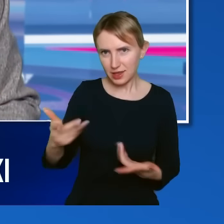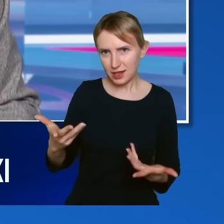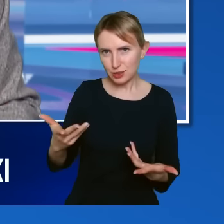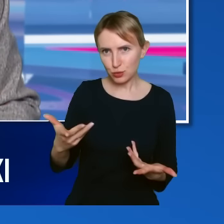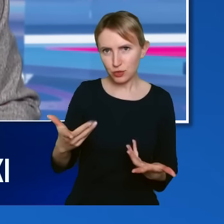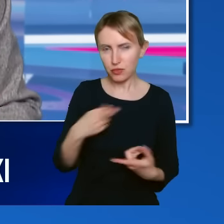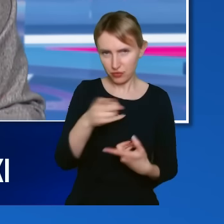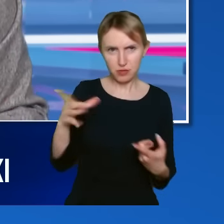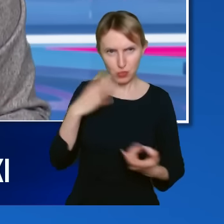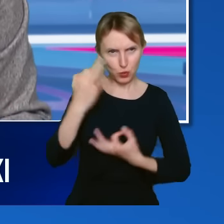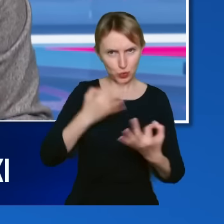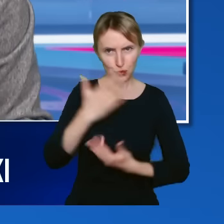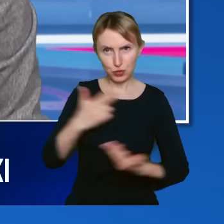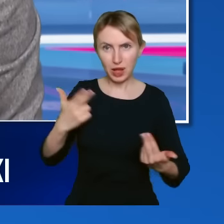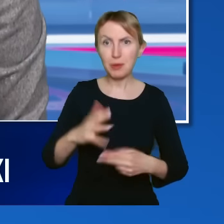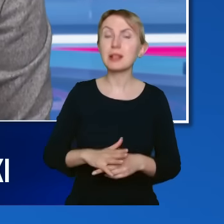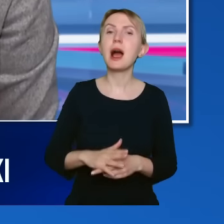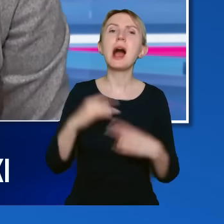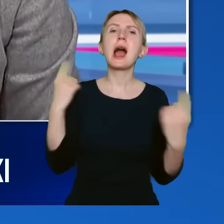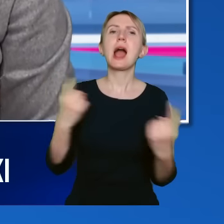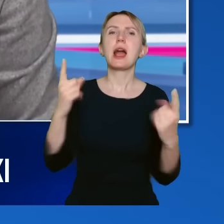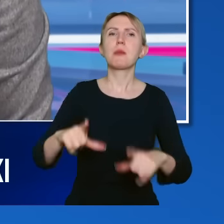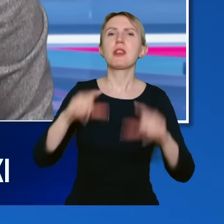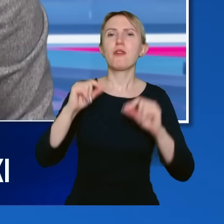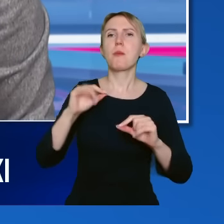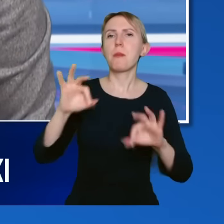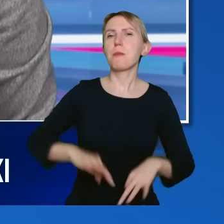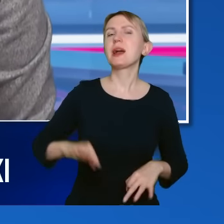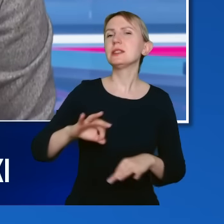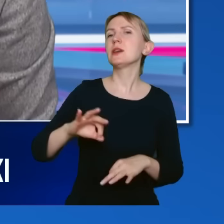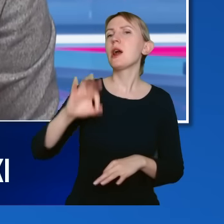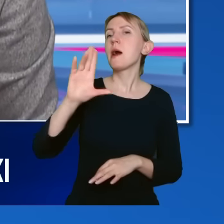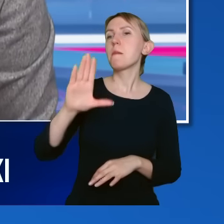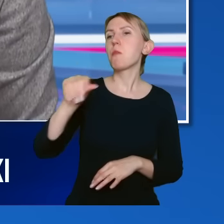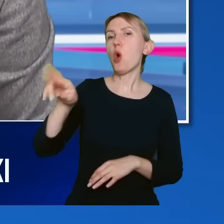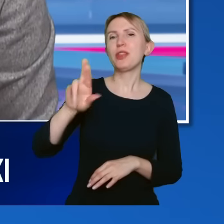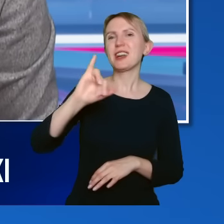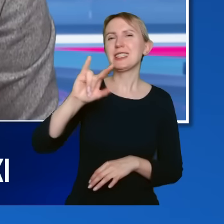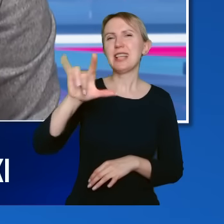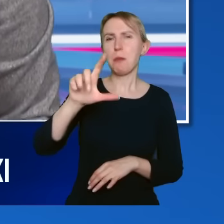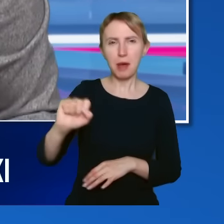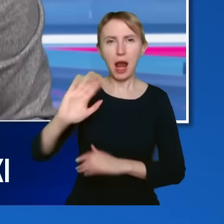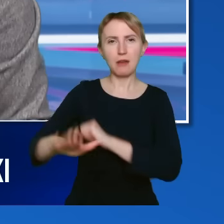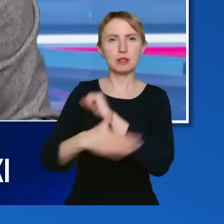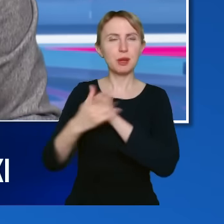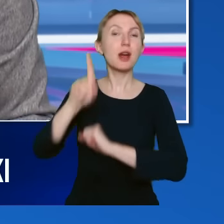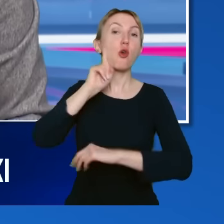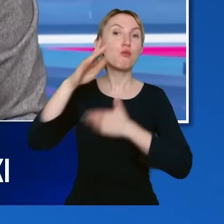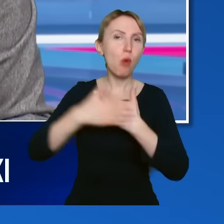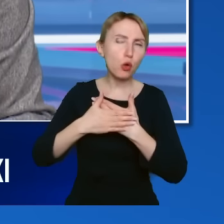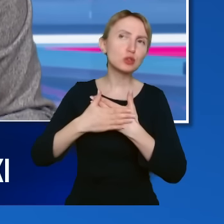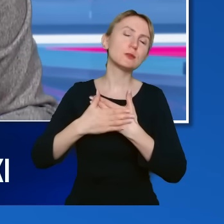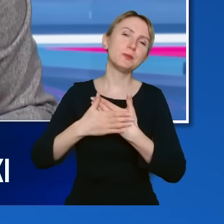tym zastanawiali? Bo kampanię wyborczą pani poseł Bodnar wspierał mąż i oczywiście